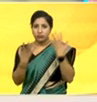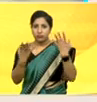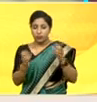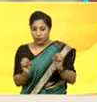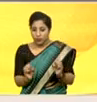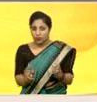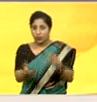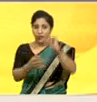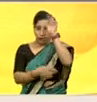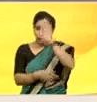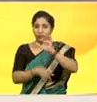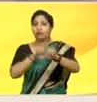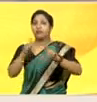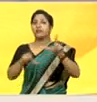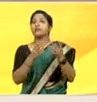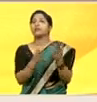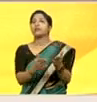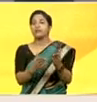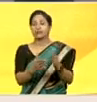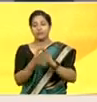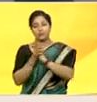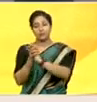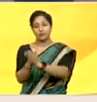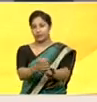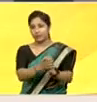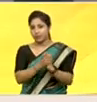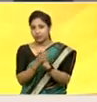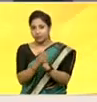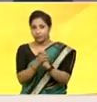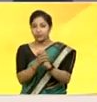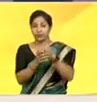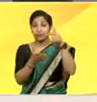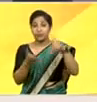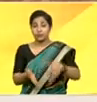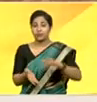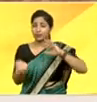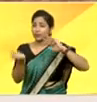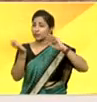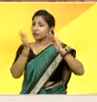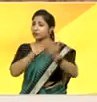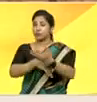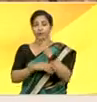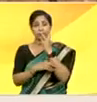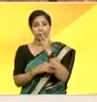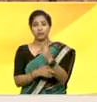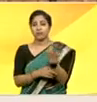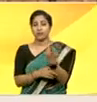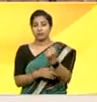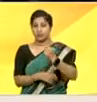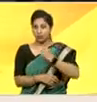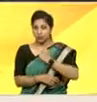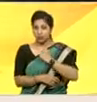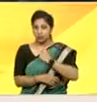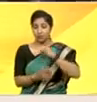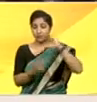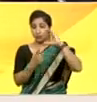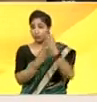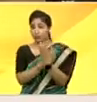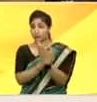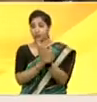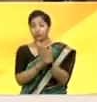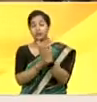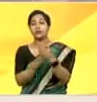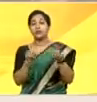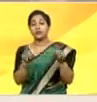पहल की है। साथियों, आज दुनिया भर में हमारी संस्कृति का